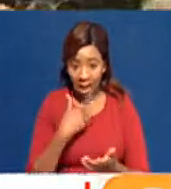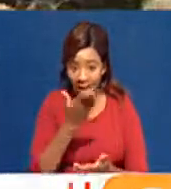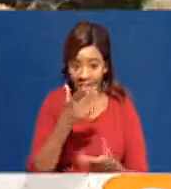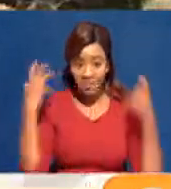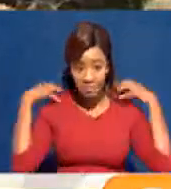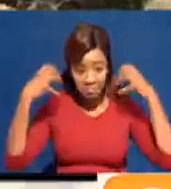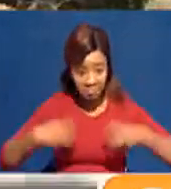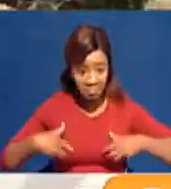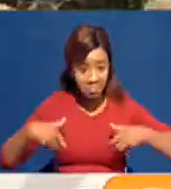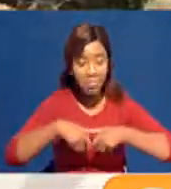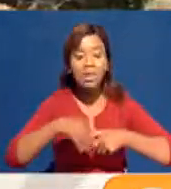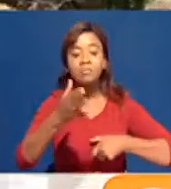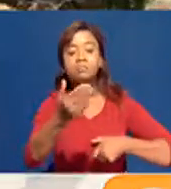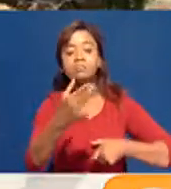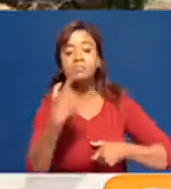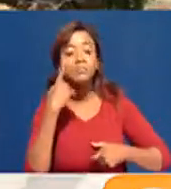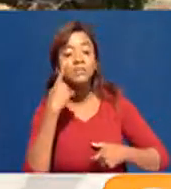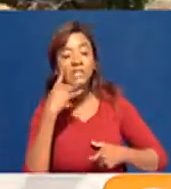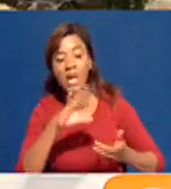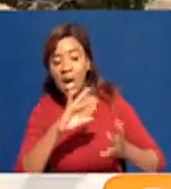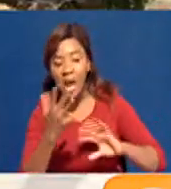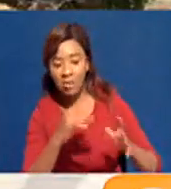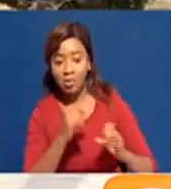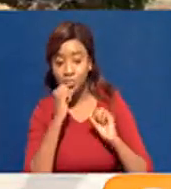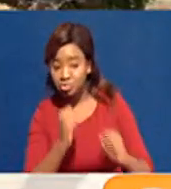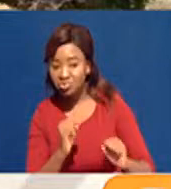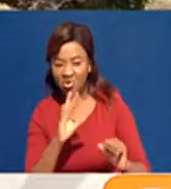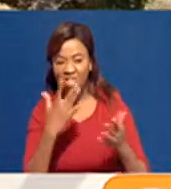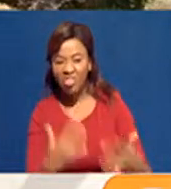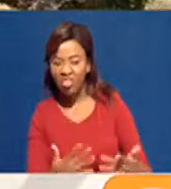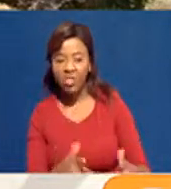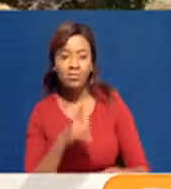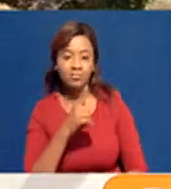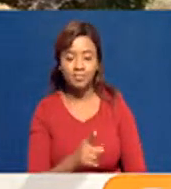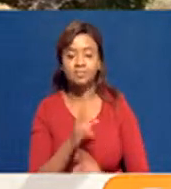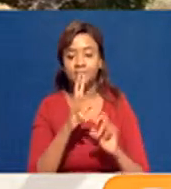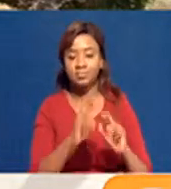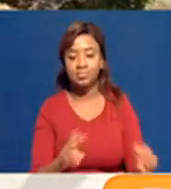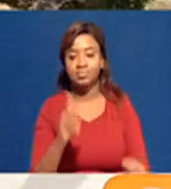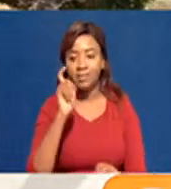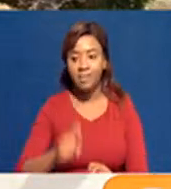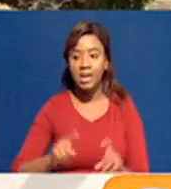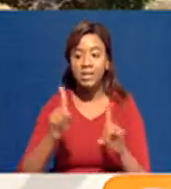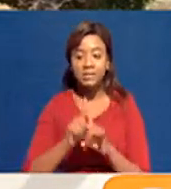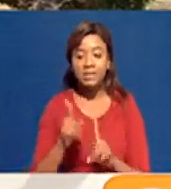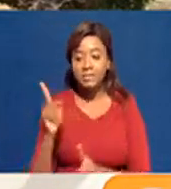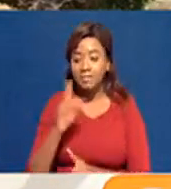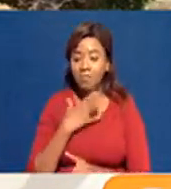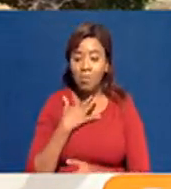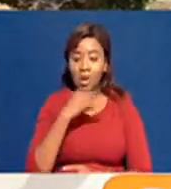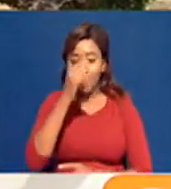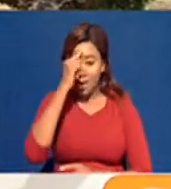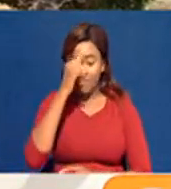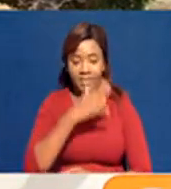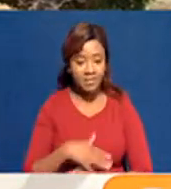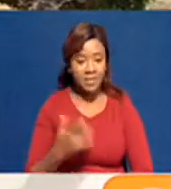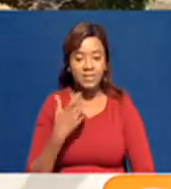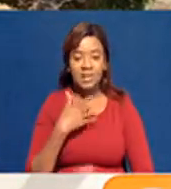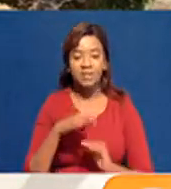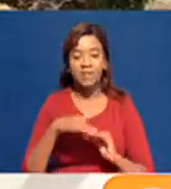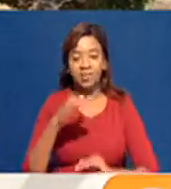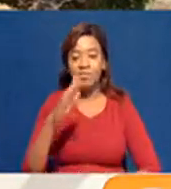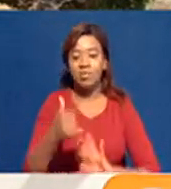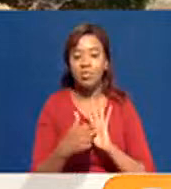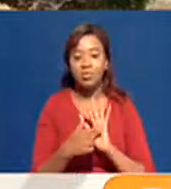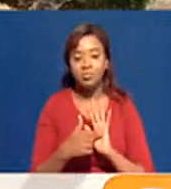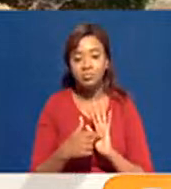ukaguzi. Baada ya kisa hichi, familia sasa inataka serikali kuweza kuweka mikakati zaidi ya kudhibiti visa kama hivi na